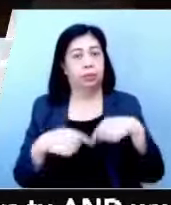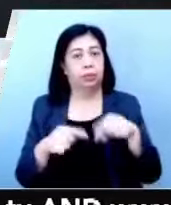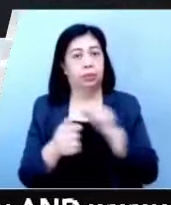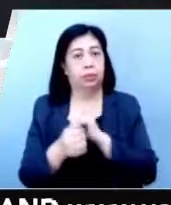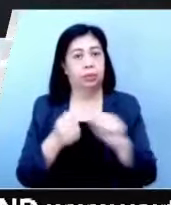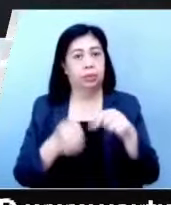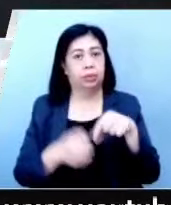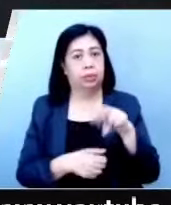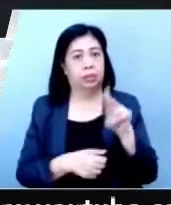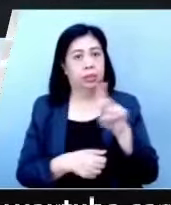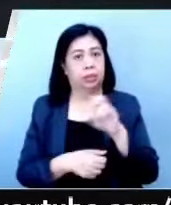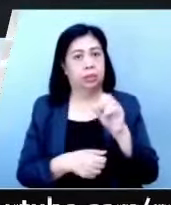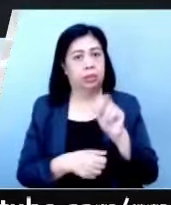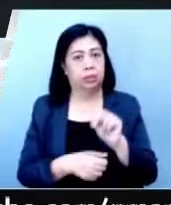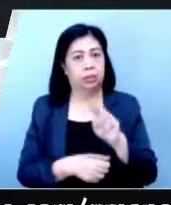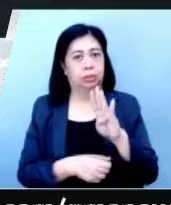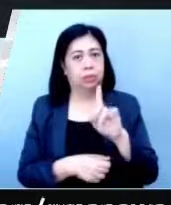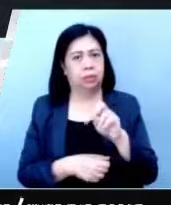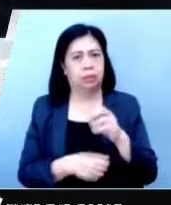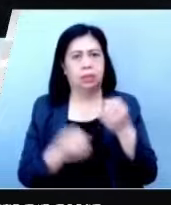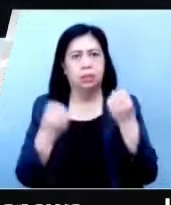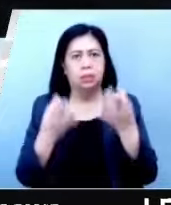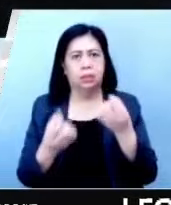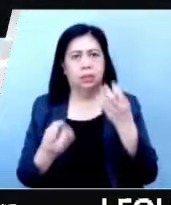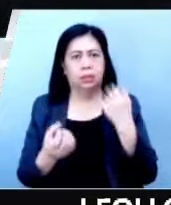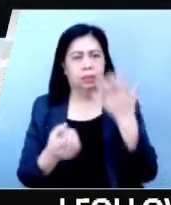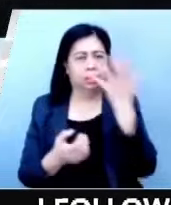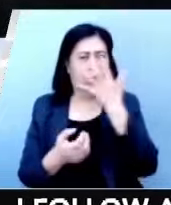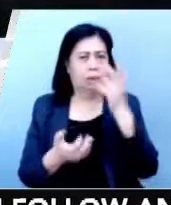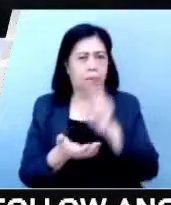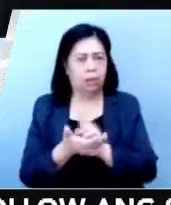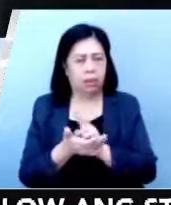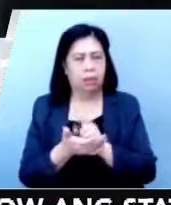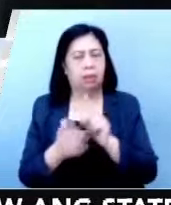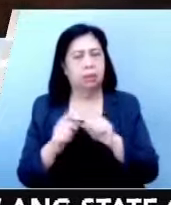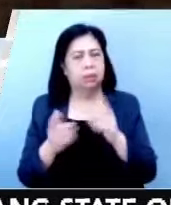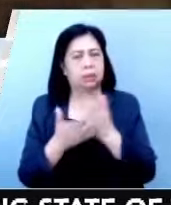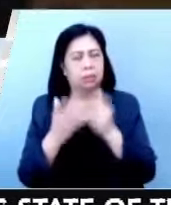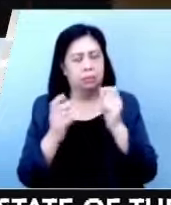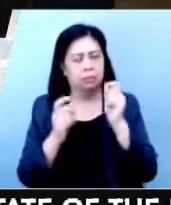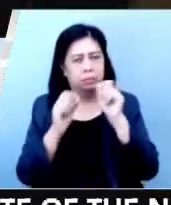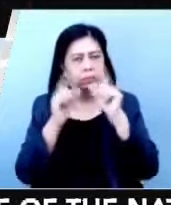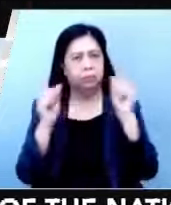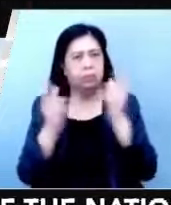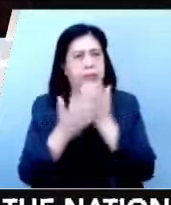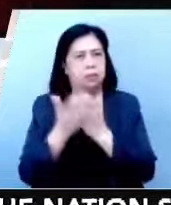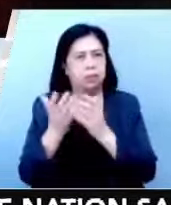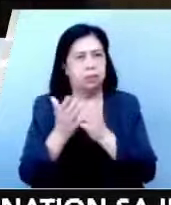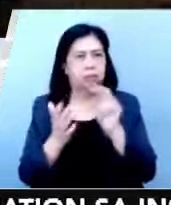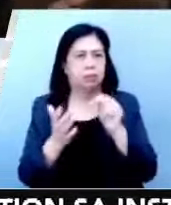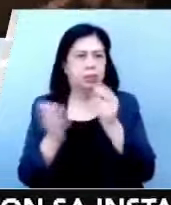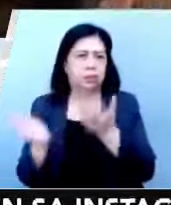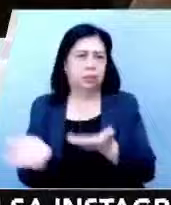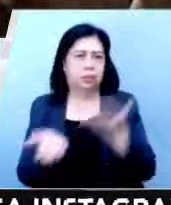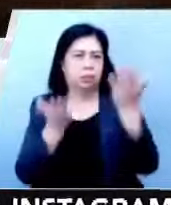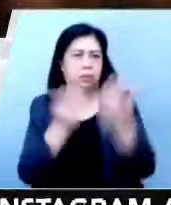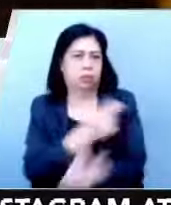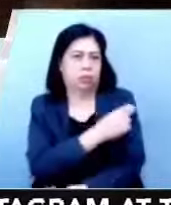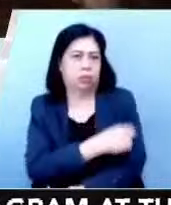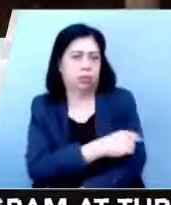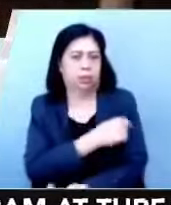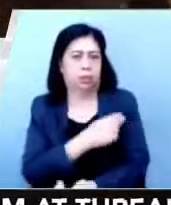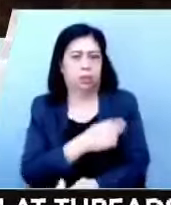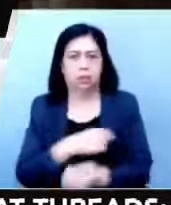sunod-sunod na ang mga nahimatay. May ilan ding nagkamalay agad. Ngunit, may ilang kinailangang isugod sa ospital dahil hindi